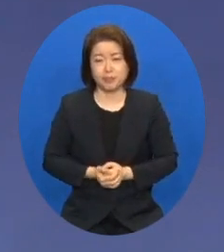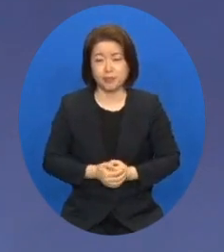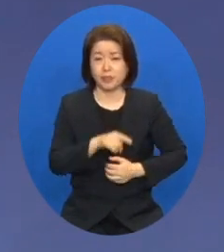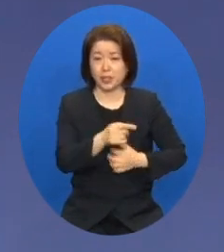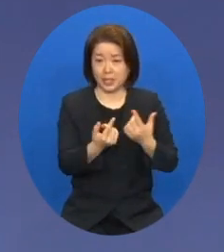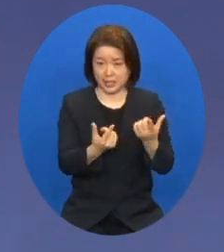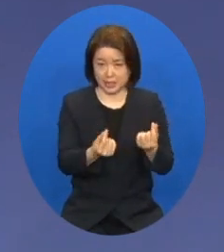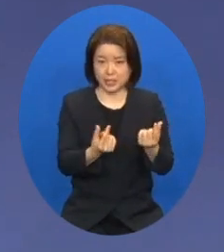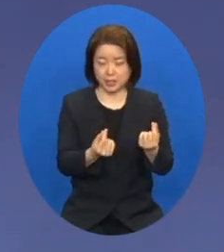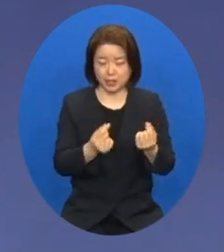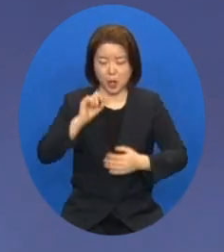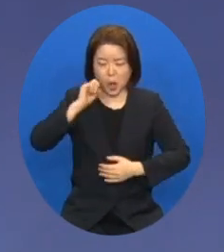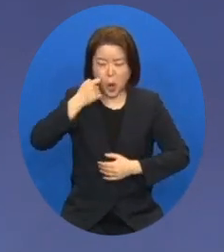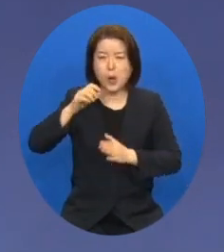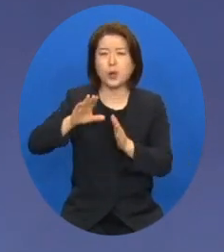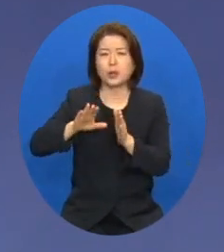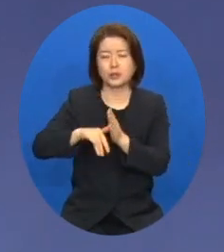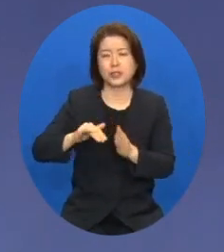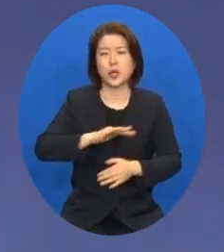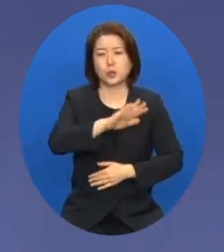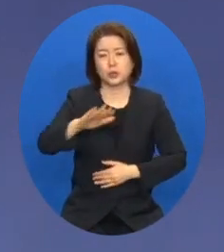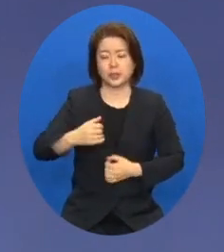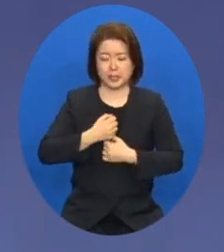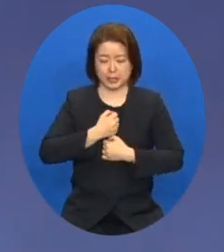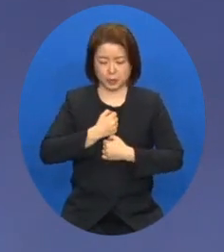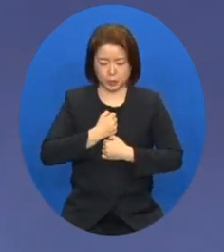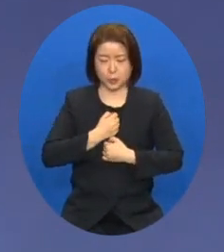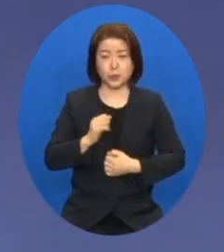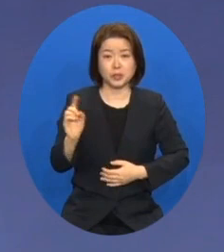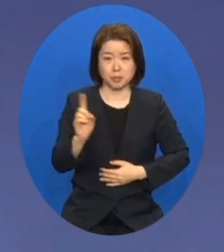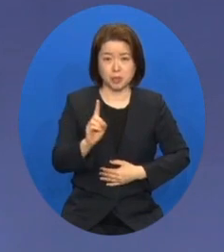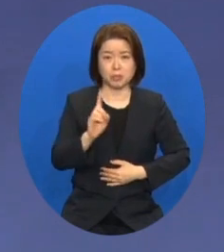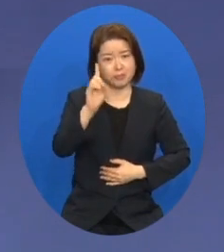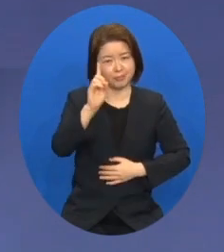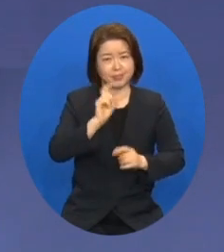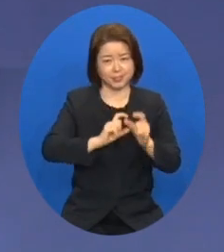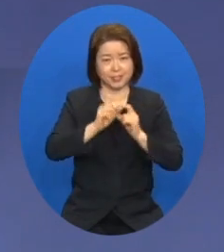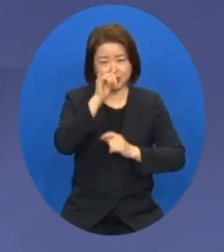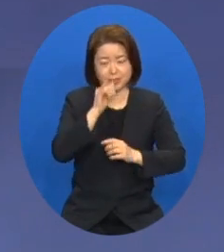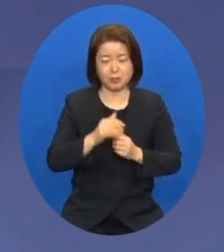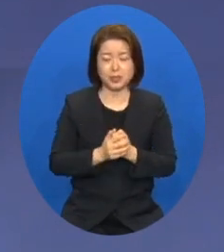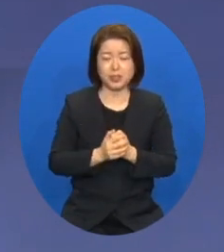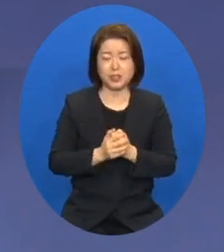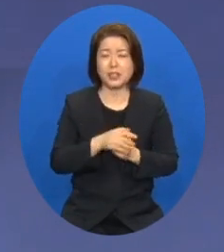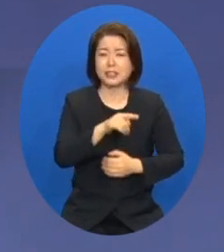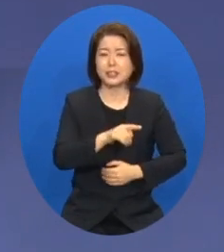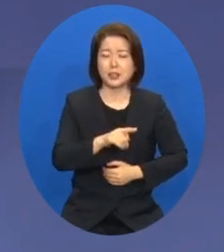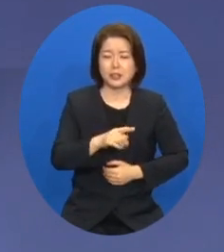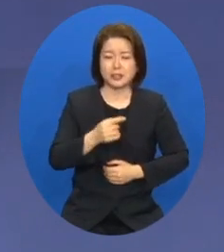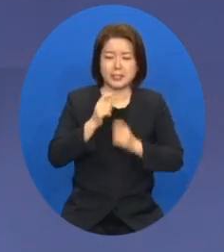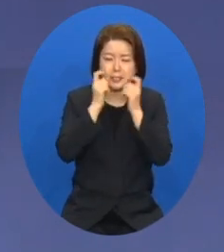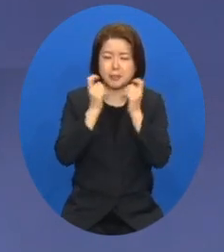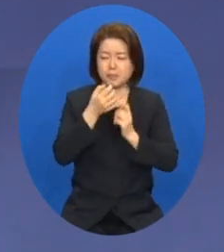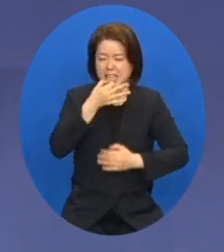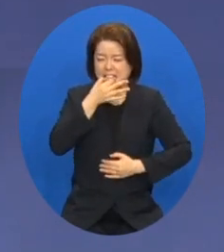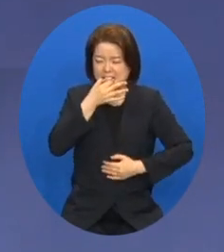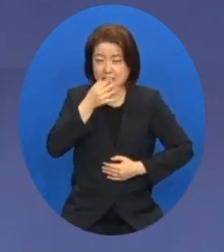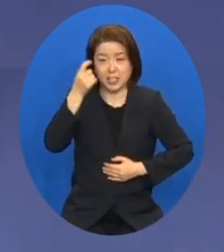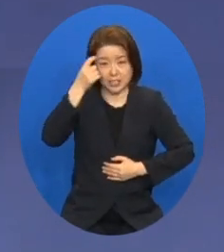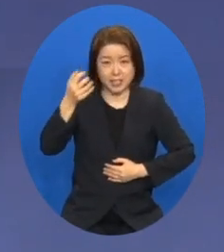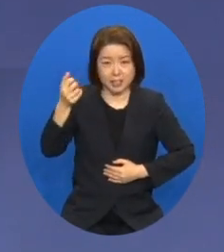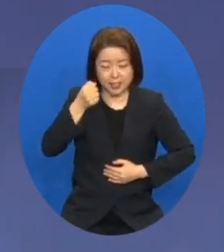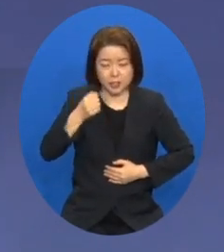이와 같은 어려운 때 우리가 참 조심해야 할 것이 하나 있습니다 그것은 어이 적인 생각을 가지고